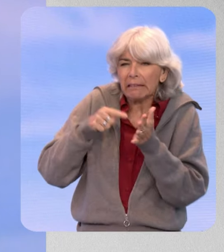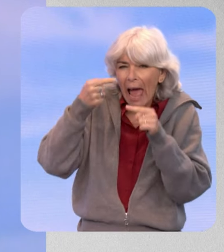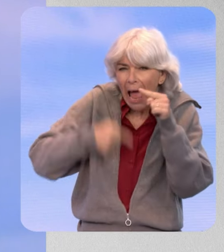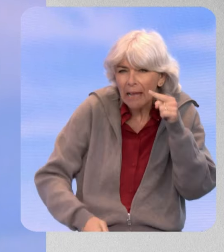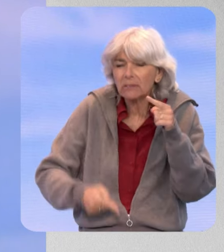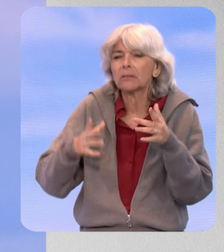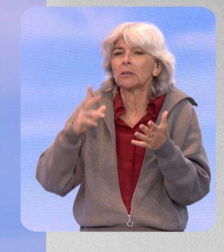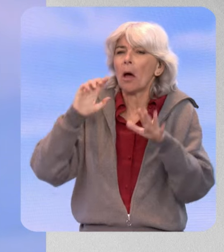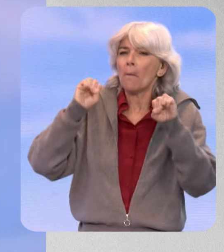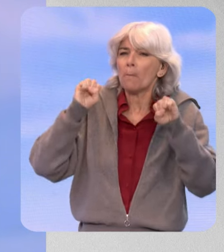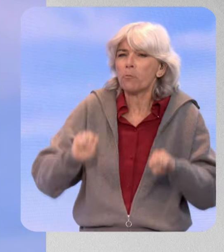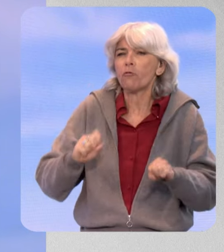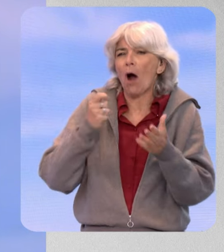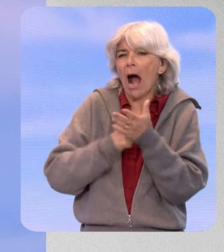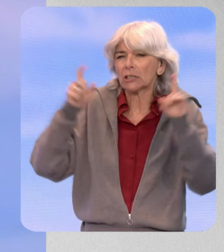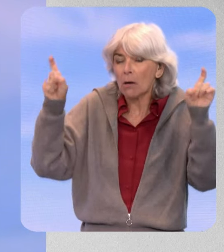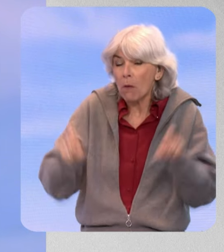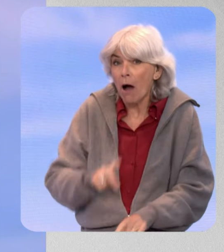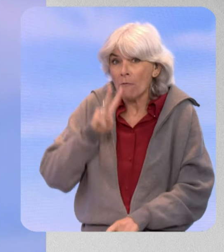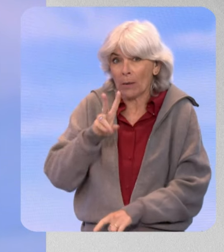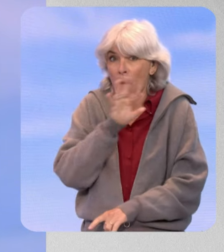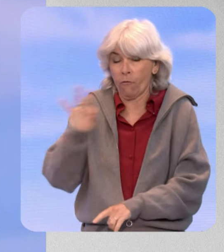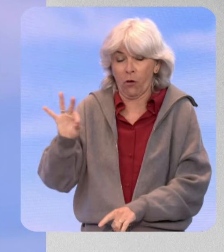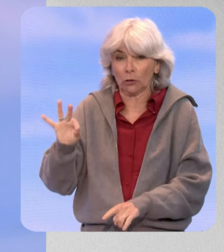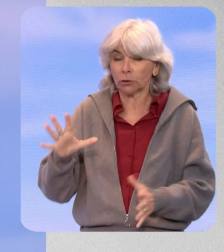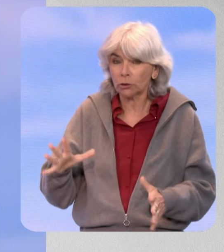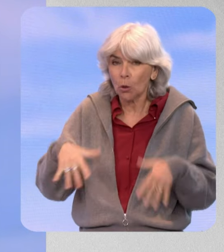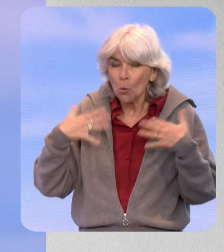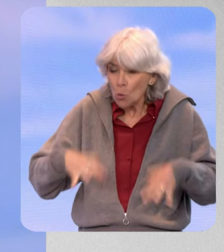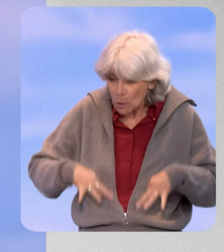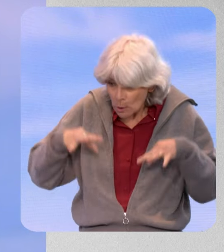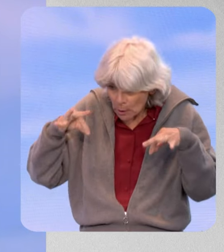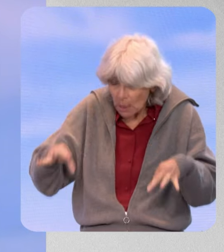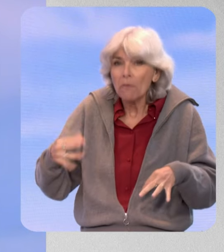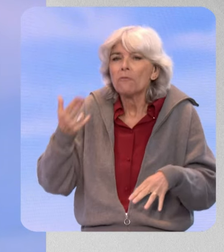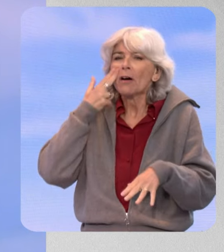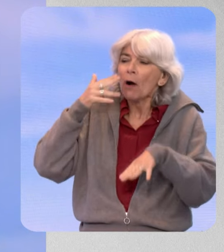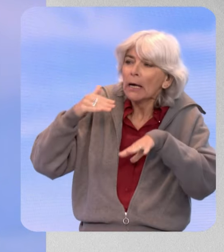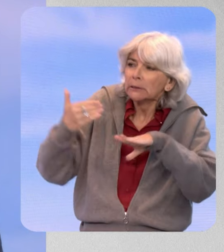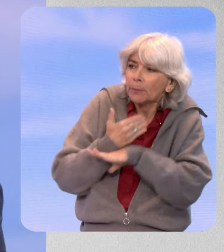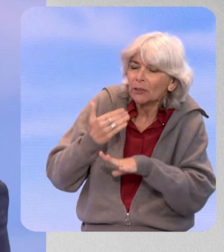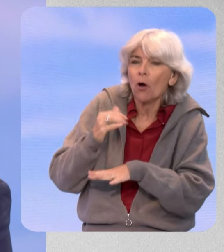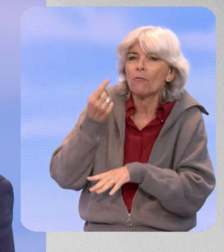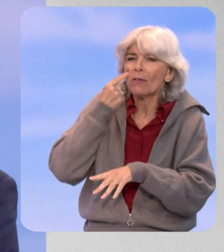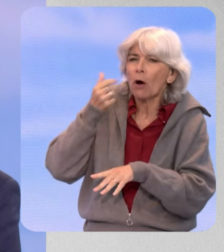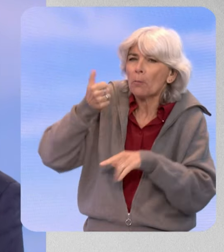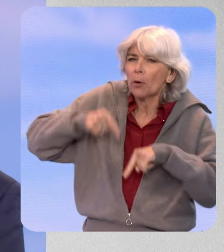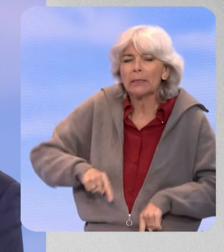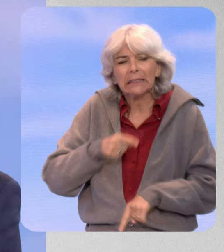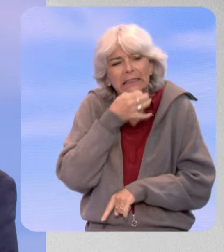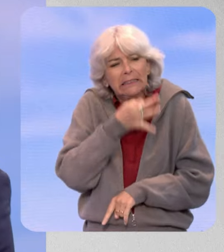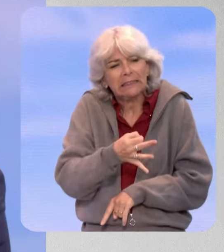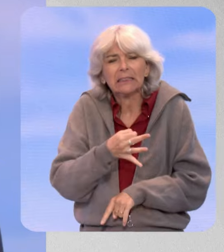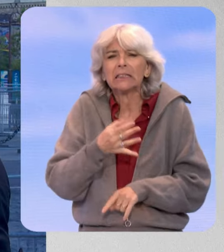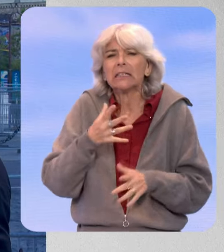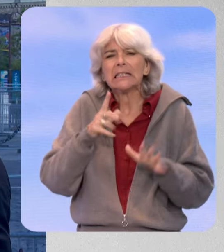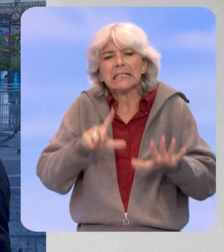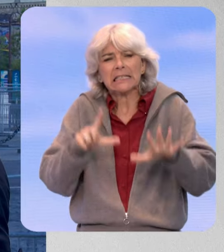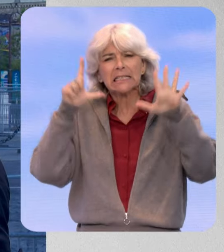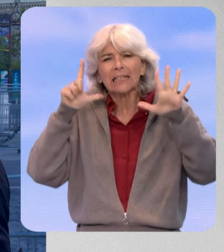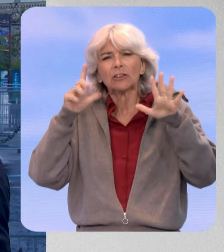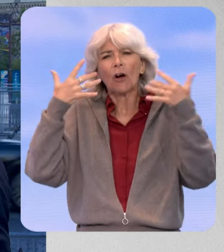d'achat. On est dans une France exsangue et donc maintenant on jugera sur les faits. On verra bien ce que le Premier ministre propose. Je reprends votre expression, on sort de 7 ans de